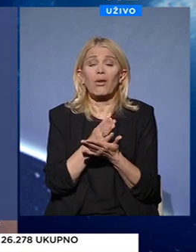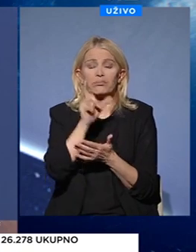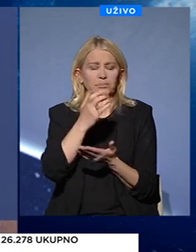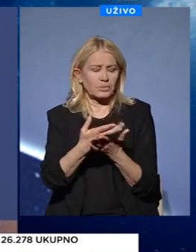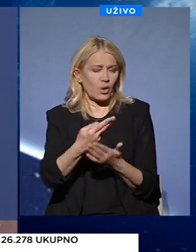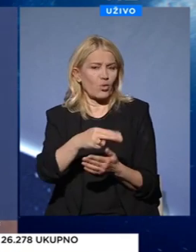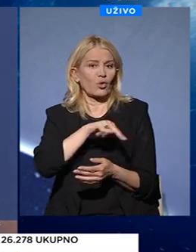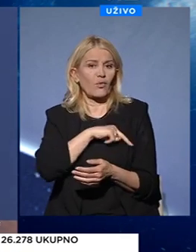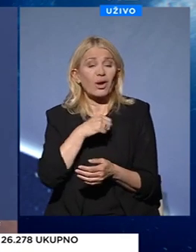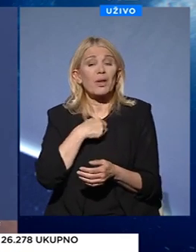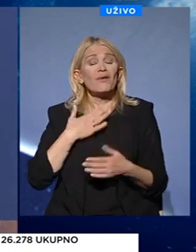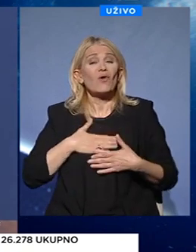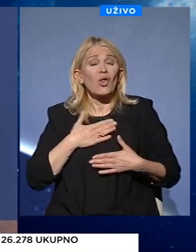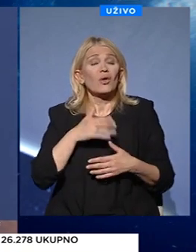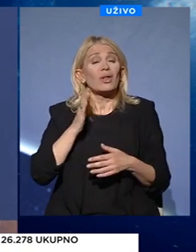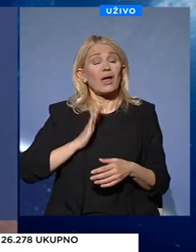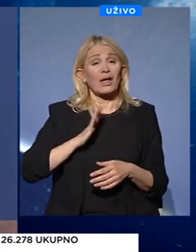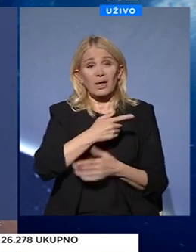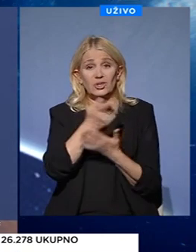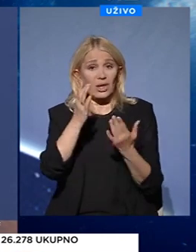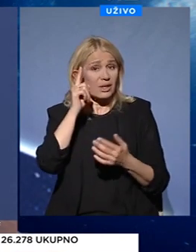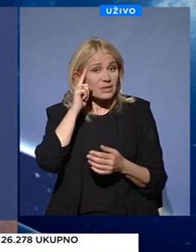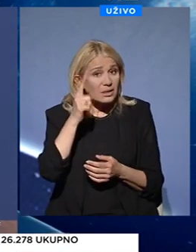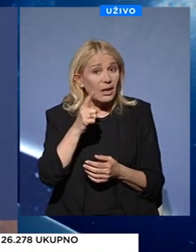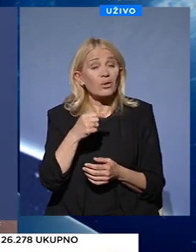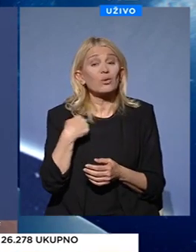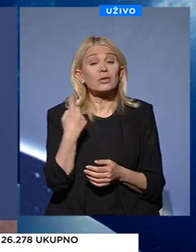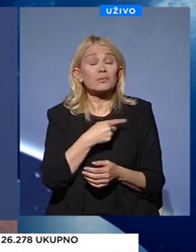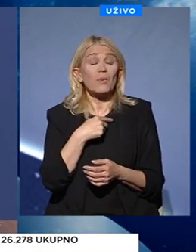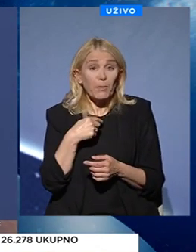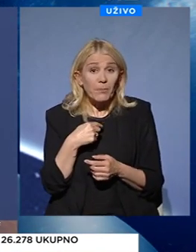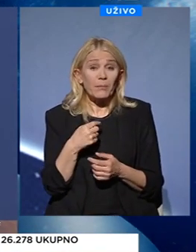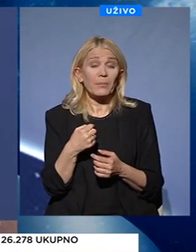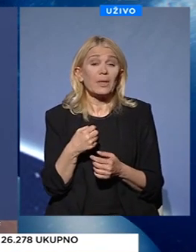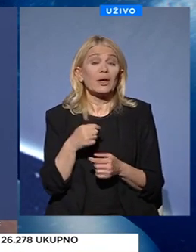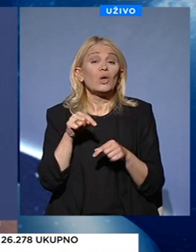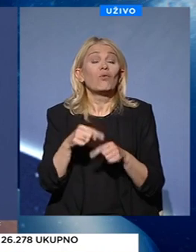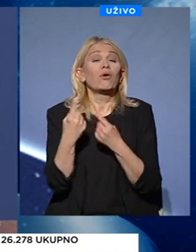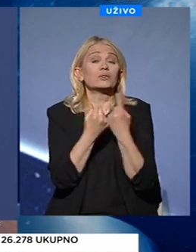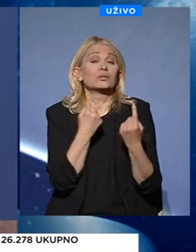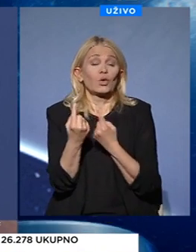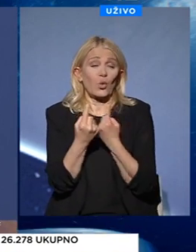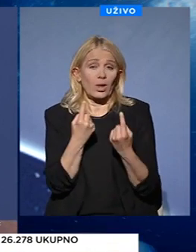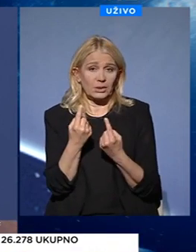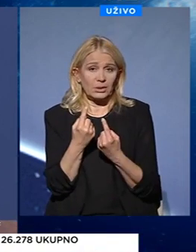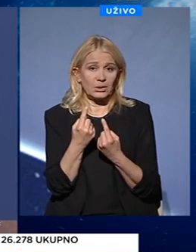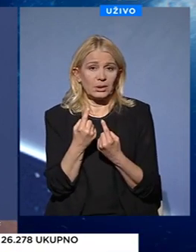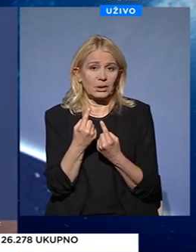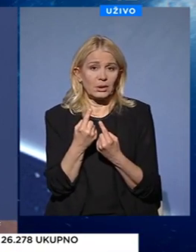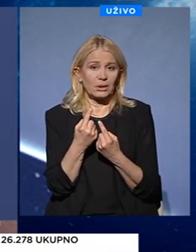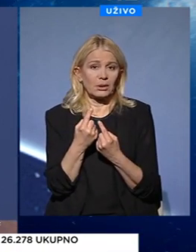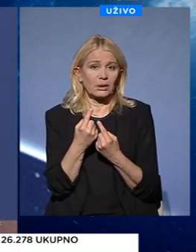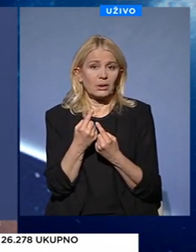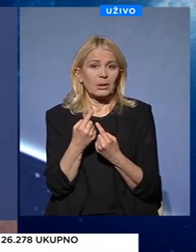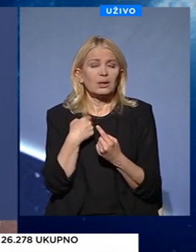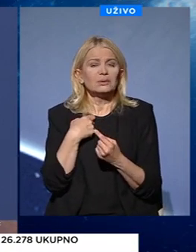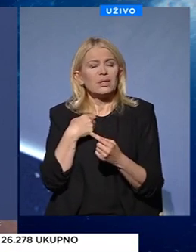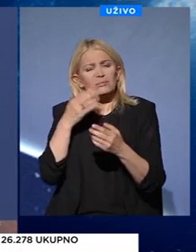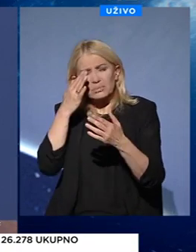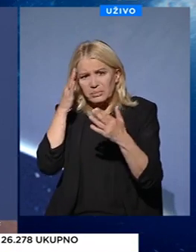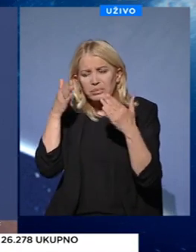što bi voleo da građani znaju, to je da smo mi u ovoj situaciji se